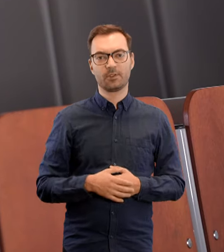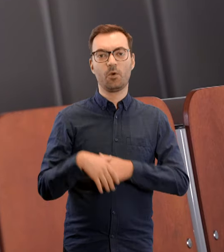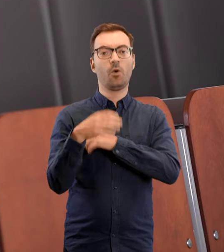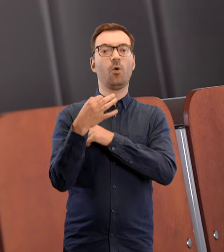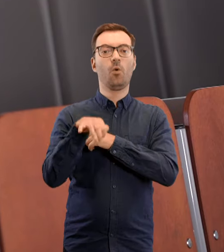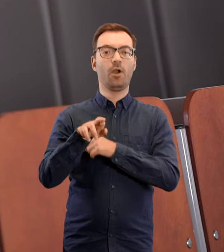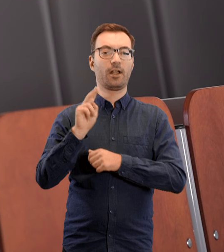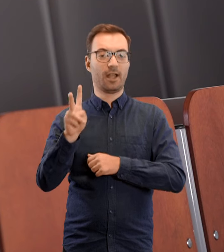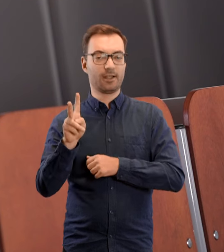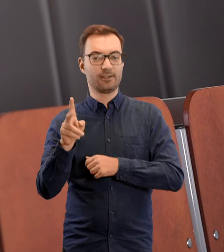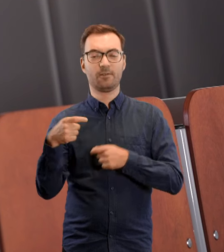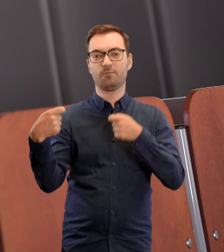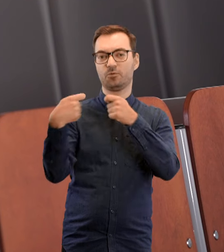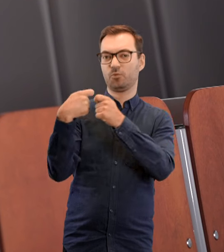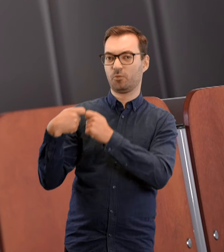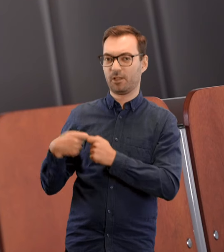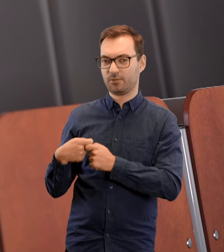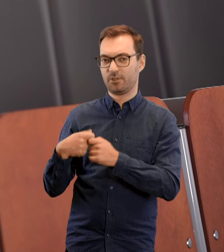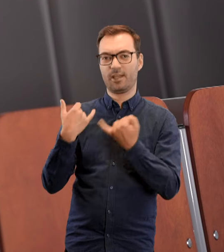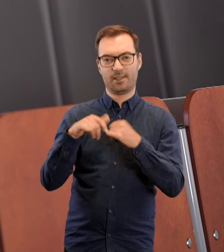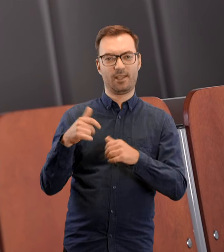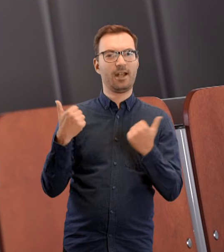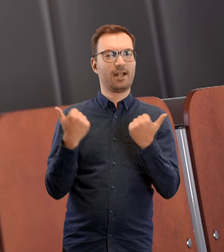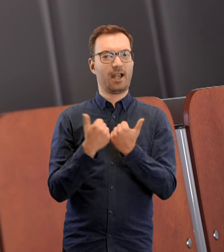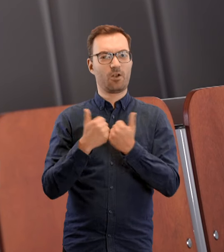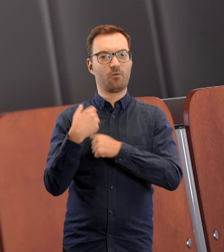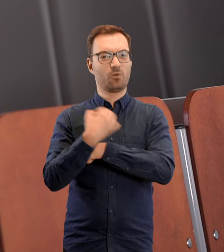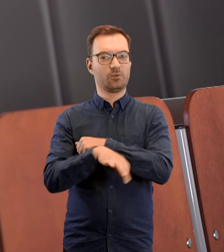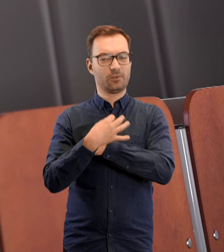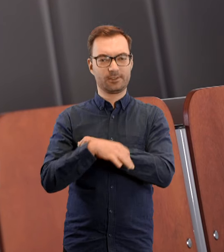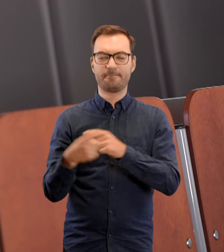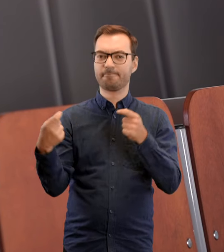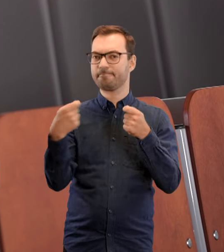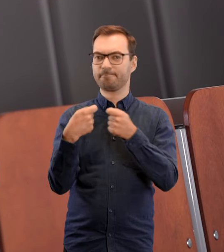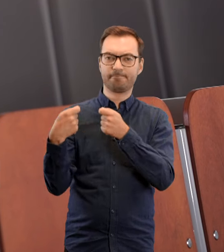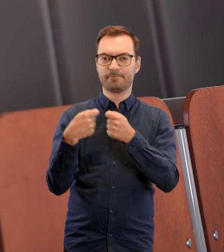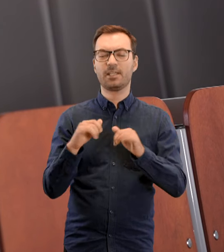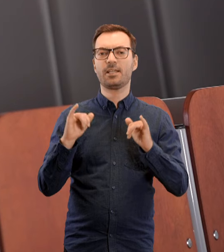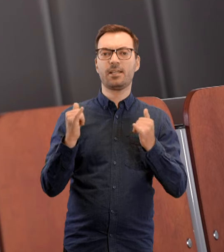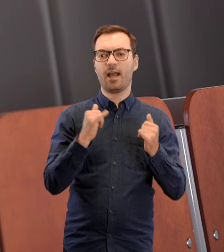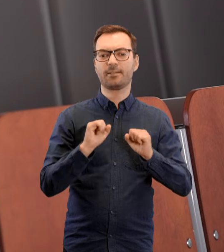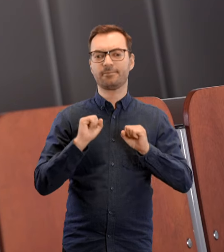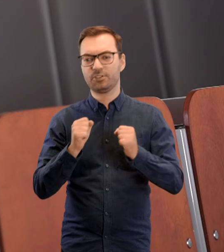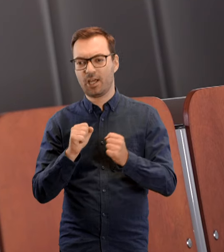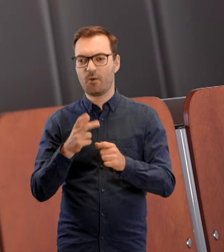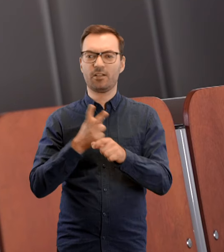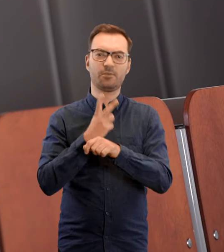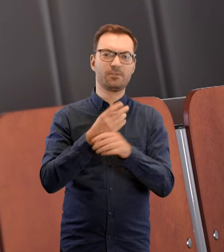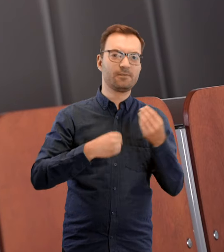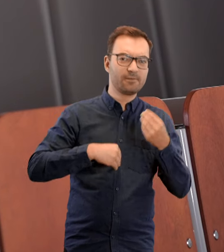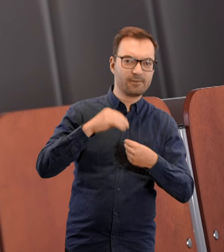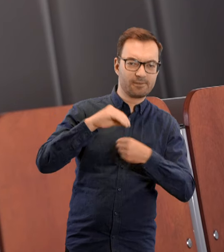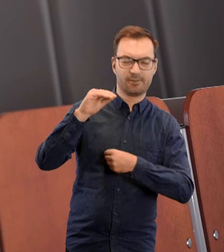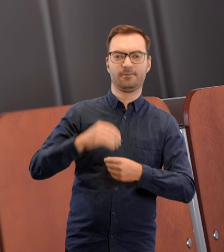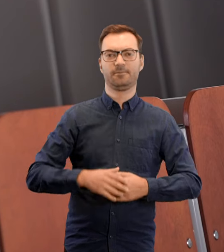Rolniczy współpracuje z innymi krakowskimi uczelniami w zakresie działalności i podejmowania dostępności dla